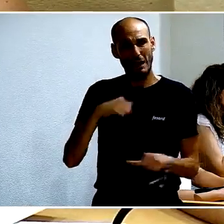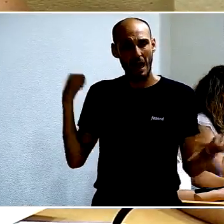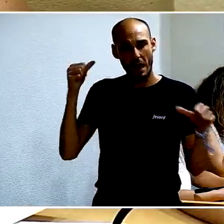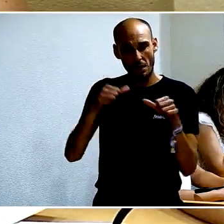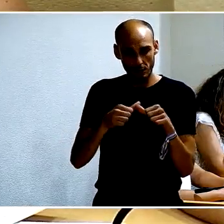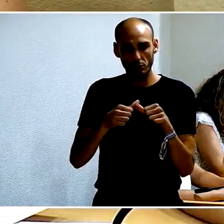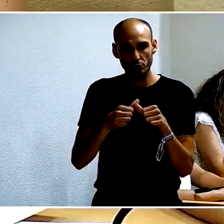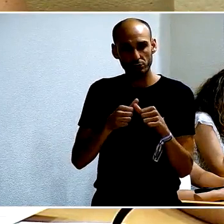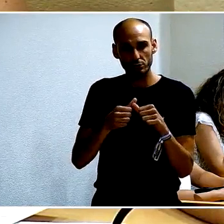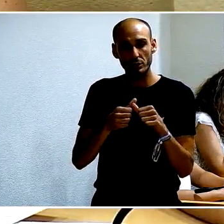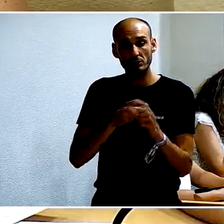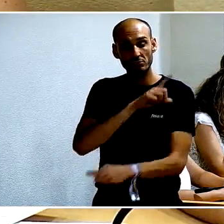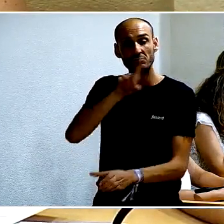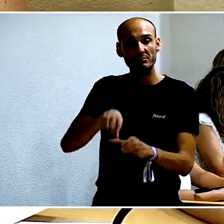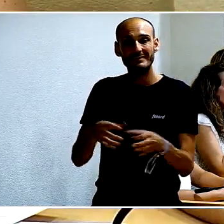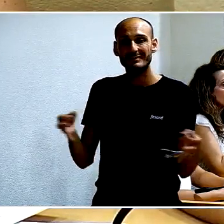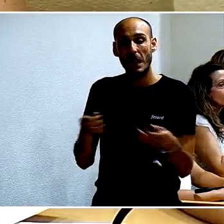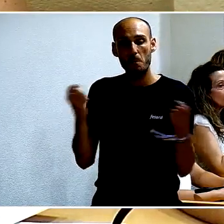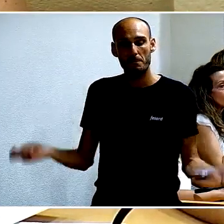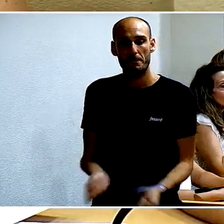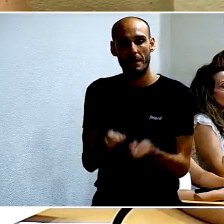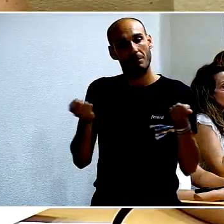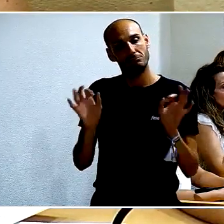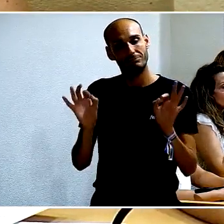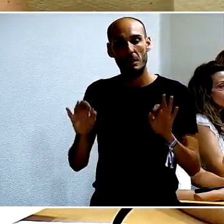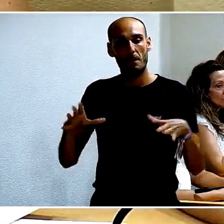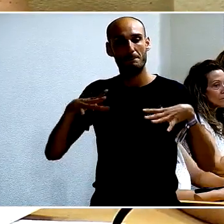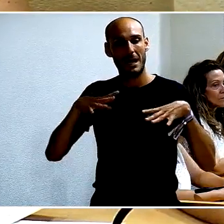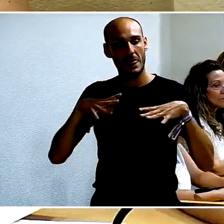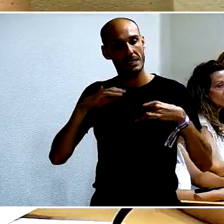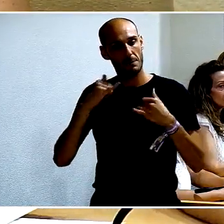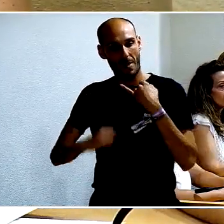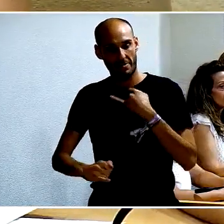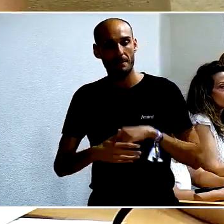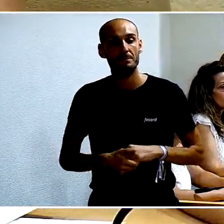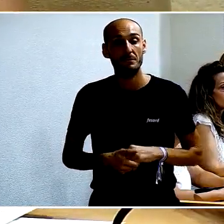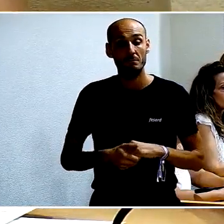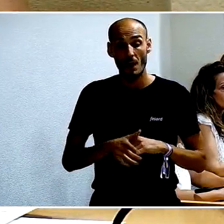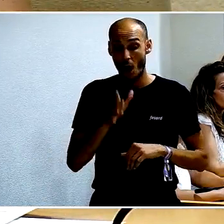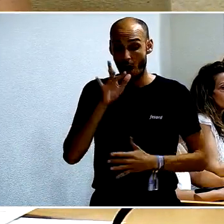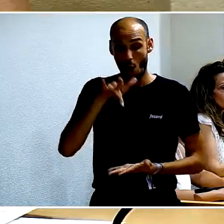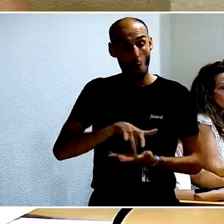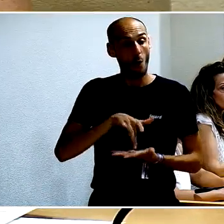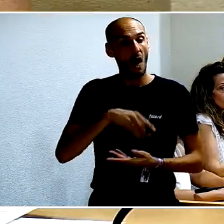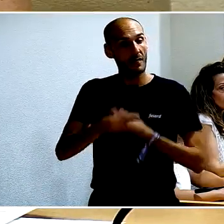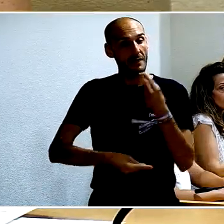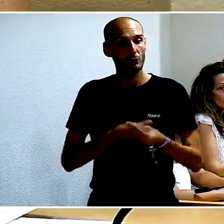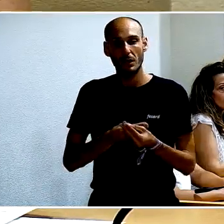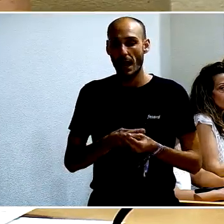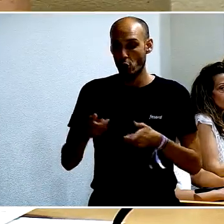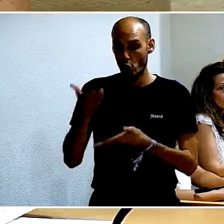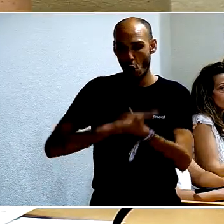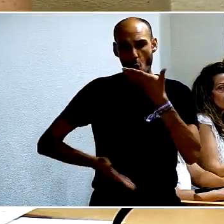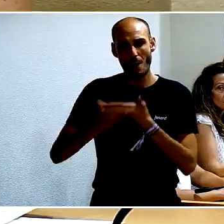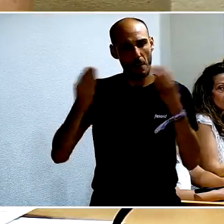participant en la campanya de Vacances en Pau. El que hem fet avui és augmentar la col·laboració entre l'Ajuntament